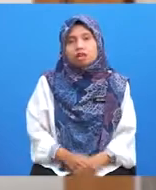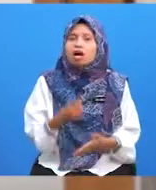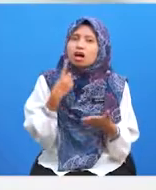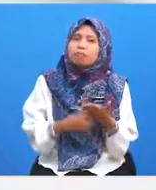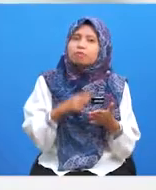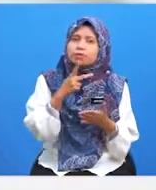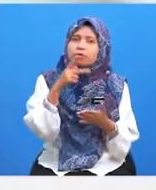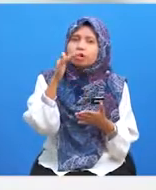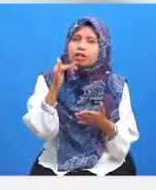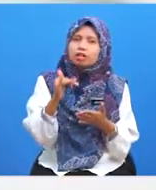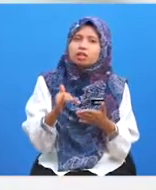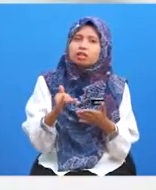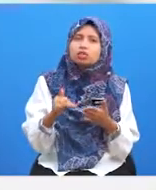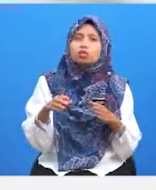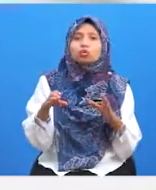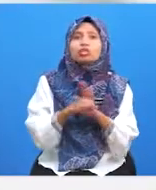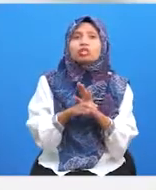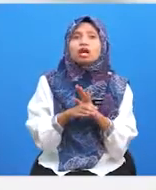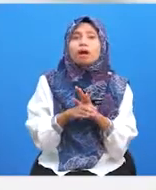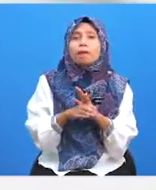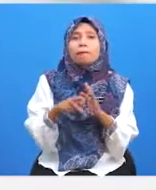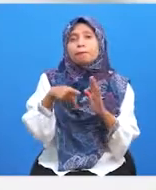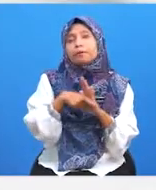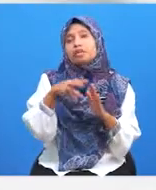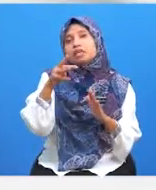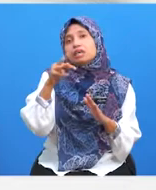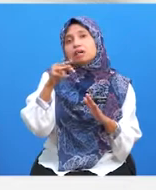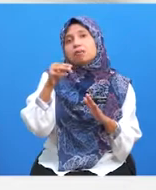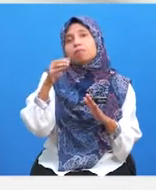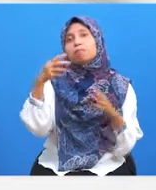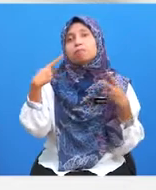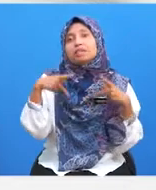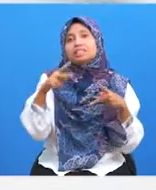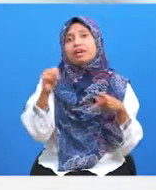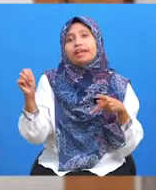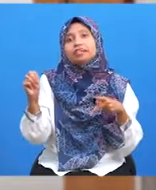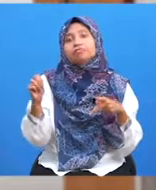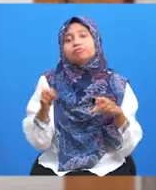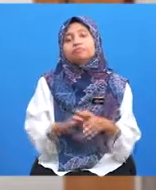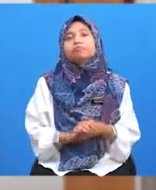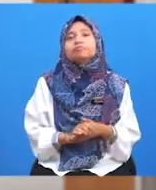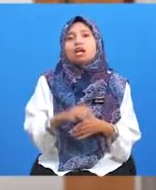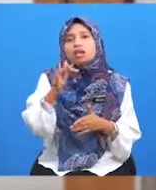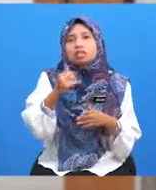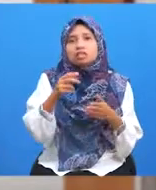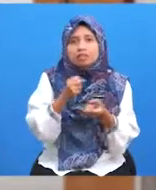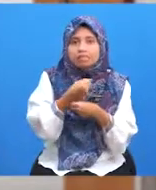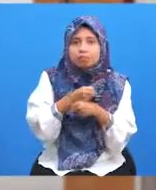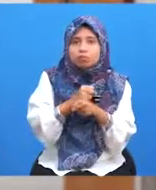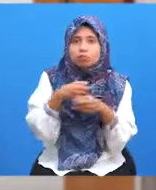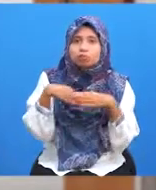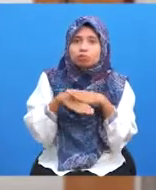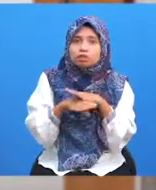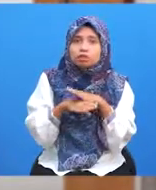Apakah pemasaran pemasaran merupakan system activity sebuah pernyataan yang dibentuk dalam